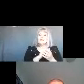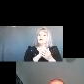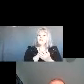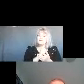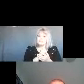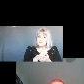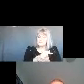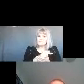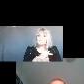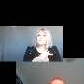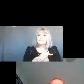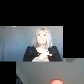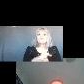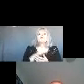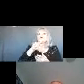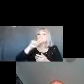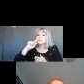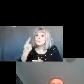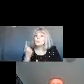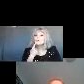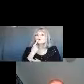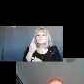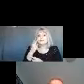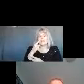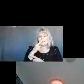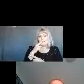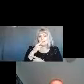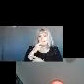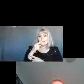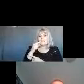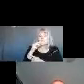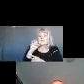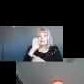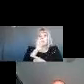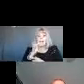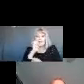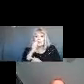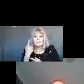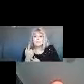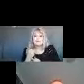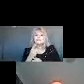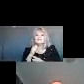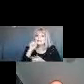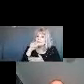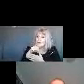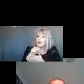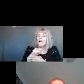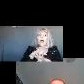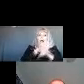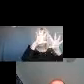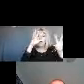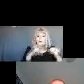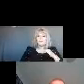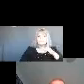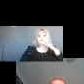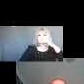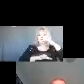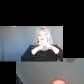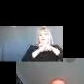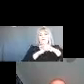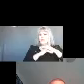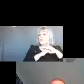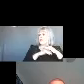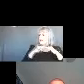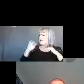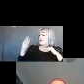dat die gees van God in die laaste dae by almal sal wees, soos almal sal vul. Toe praat hy nou verder. Israeliete, julle moet nou mooi